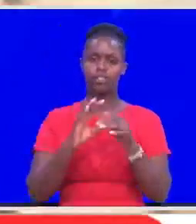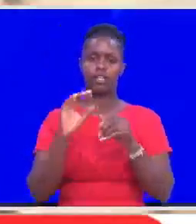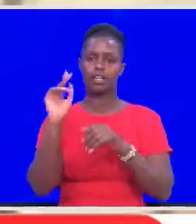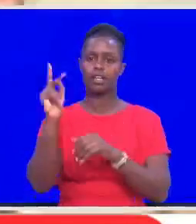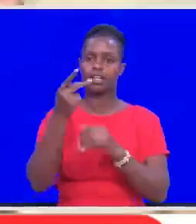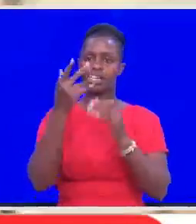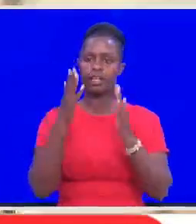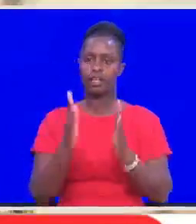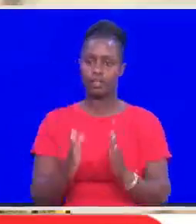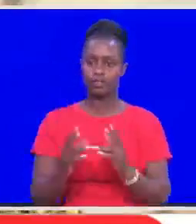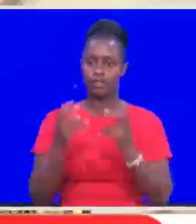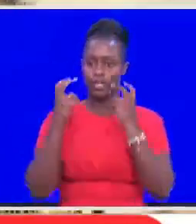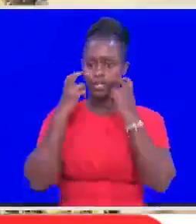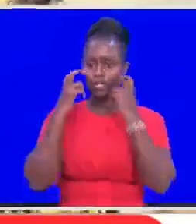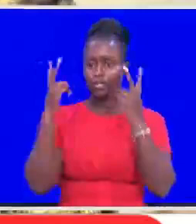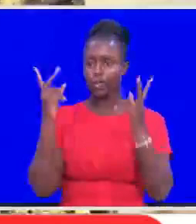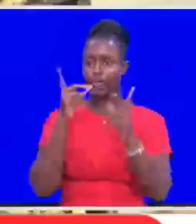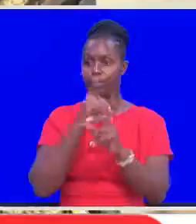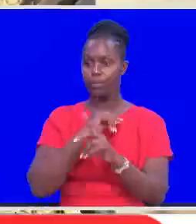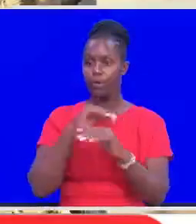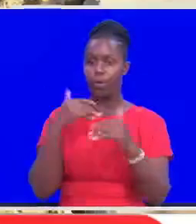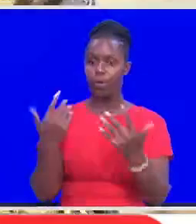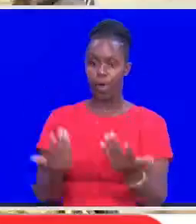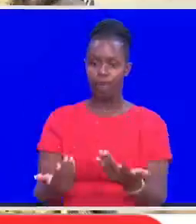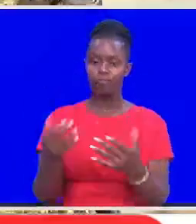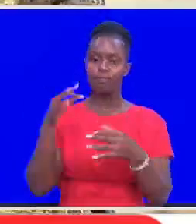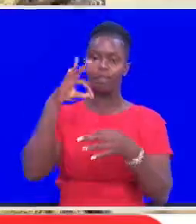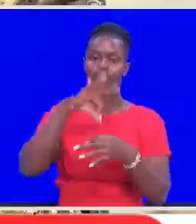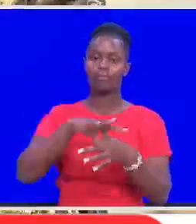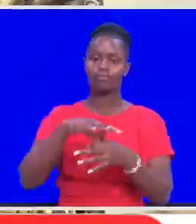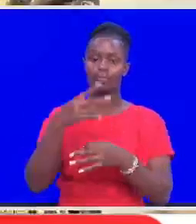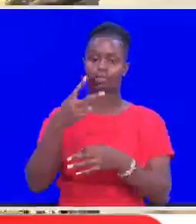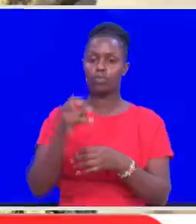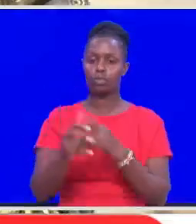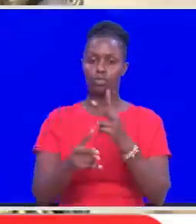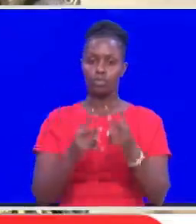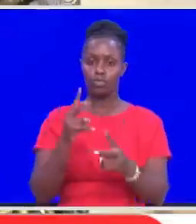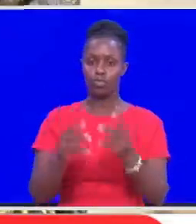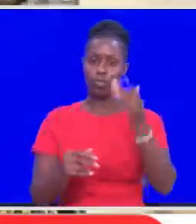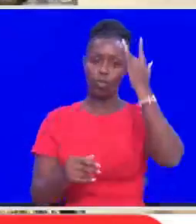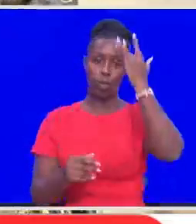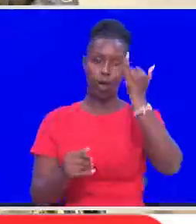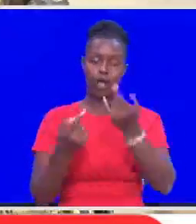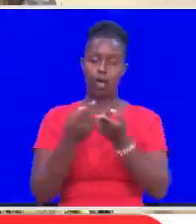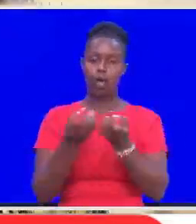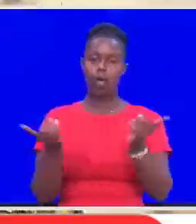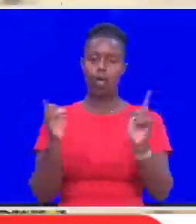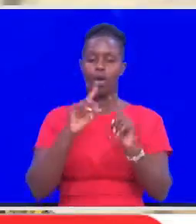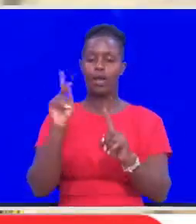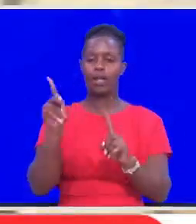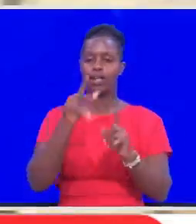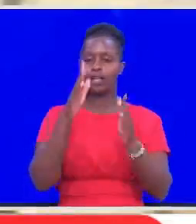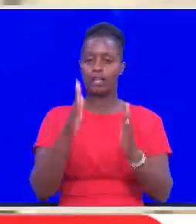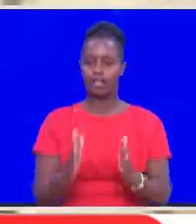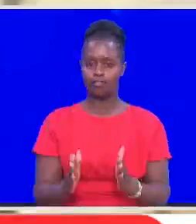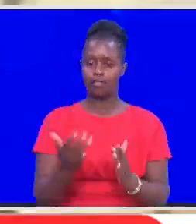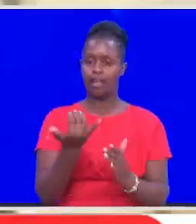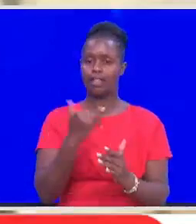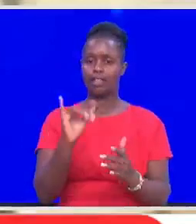kwa siasa na kura ya 2022, kwa sababu wa Kenya wote walishikana na kumpigia